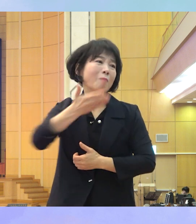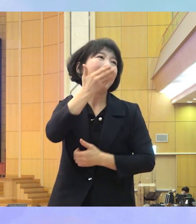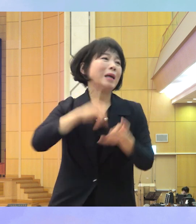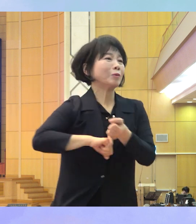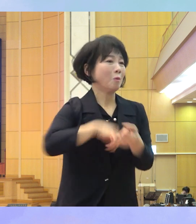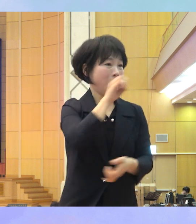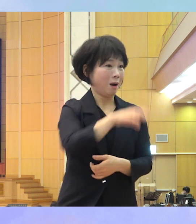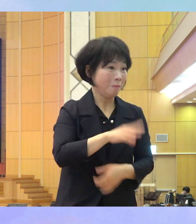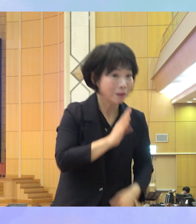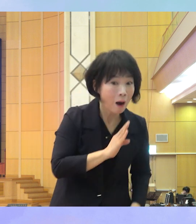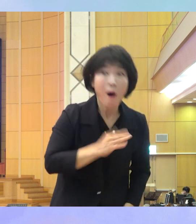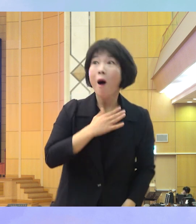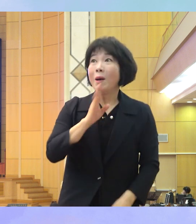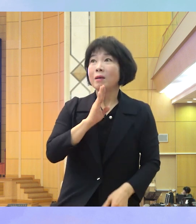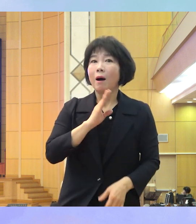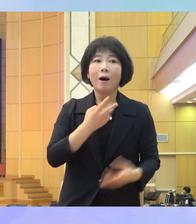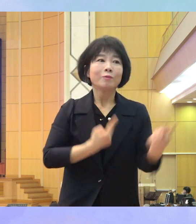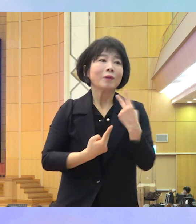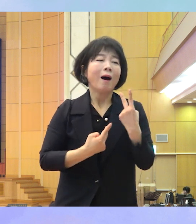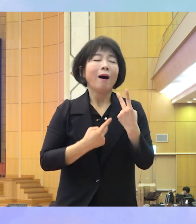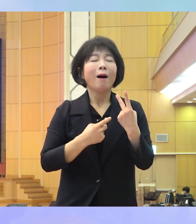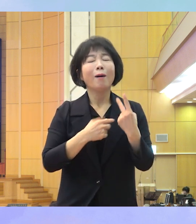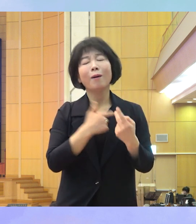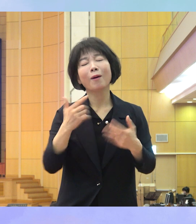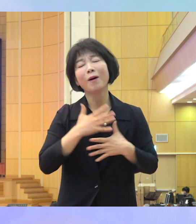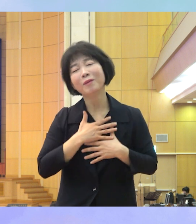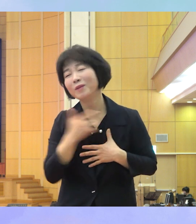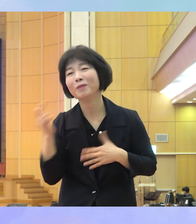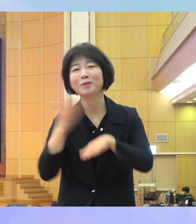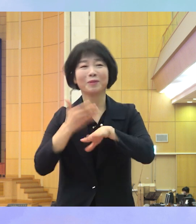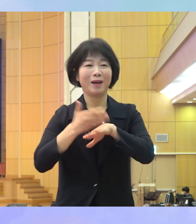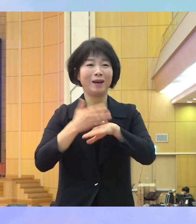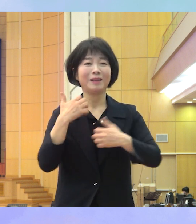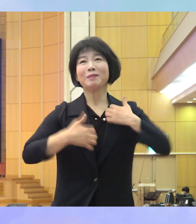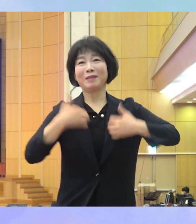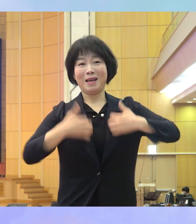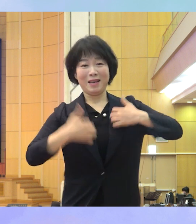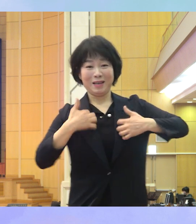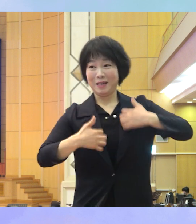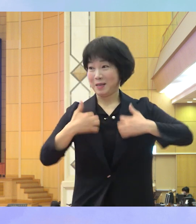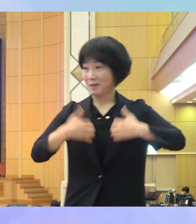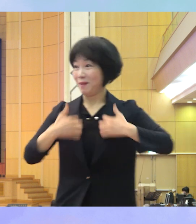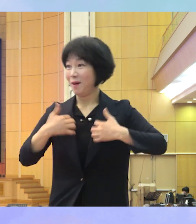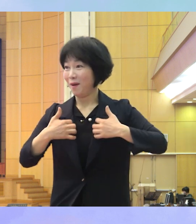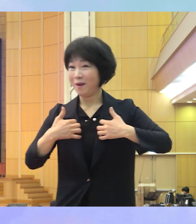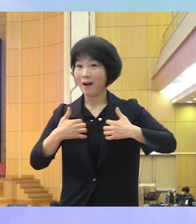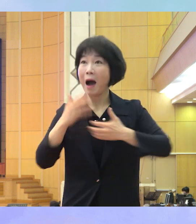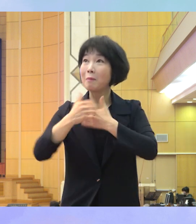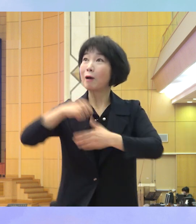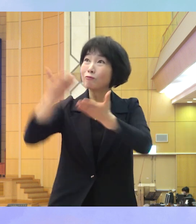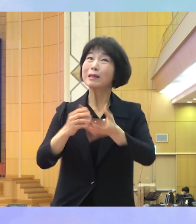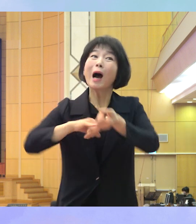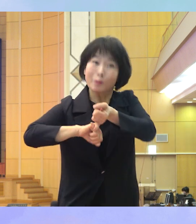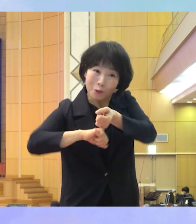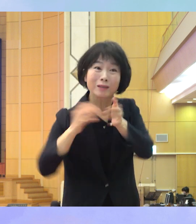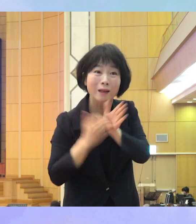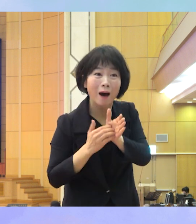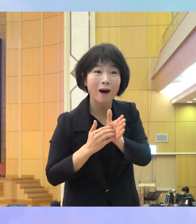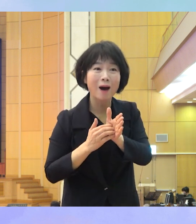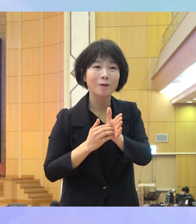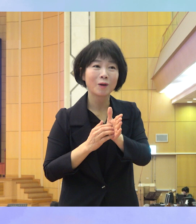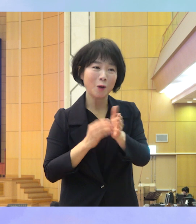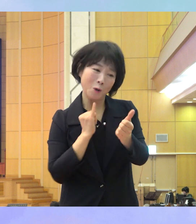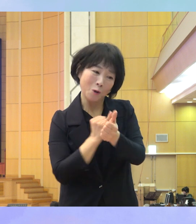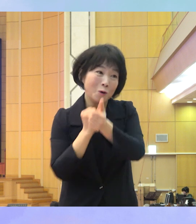합니까? 여보, 하나님이 아들 준대. 그래요. 그럼 오늘 저녁에 우리가 아들 한번 낳아 봅시다. 그리고 막 아들